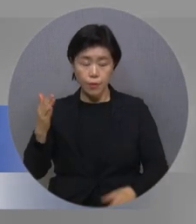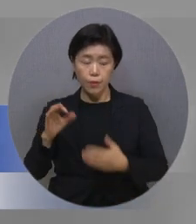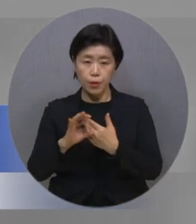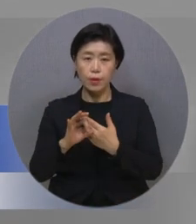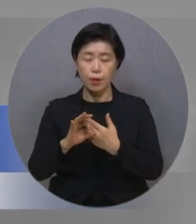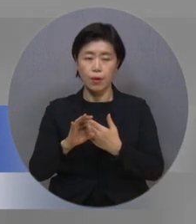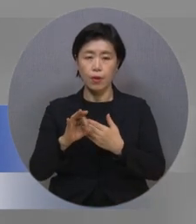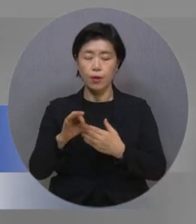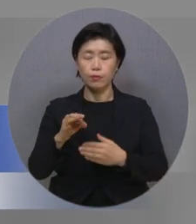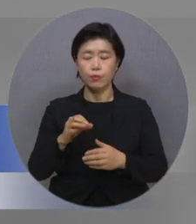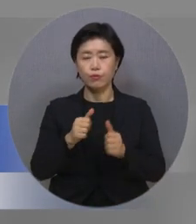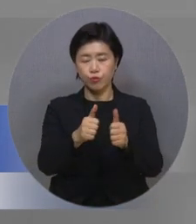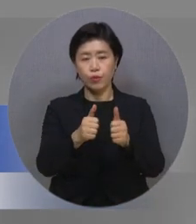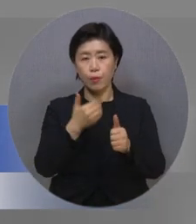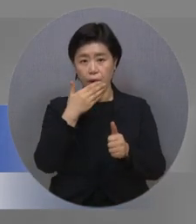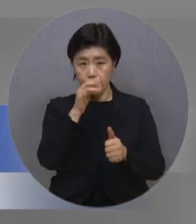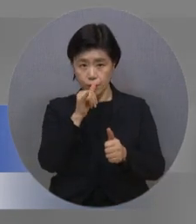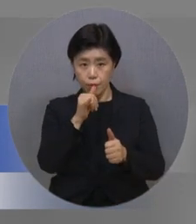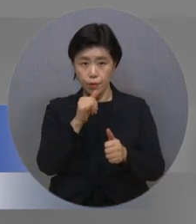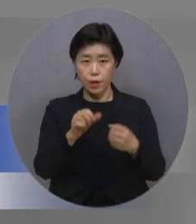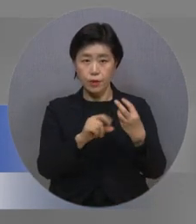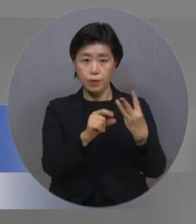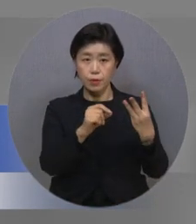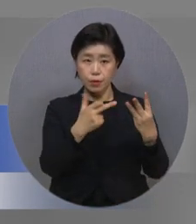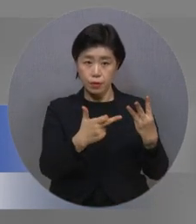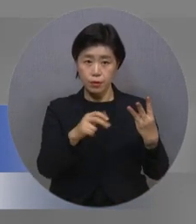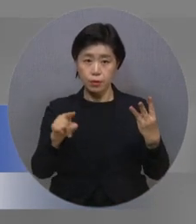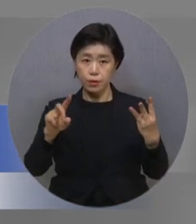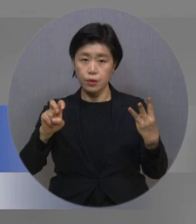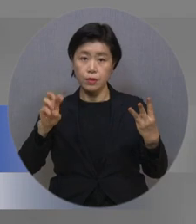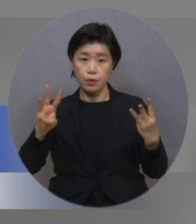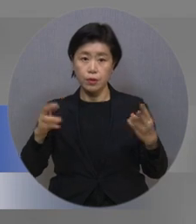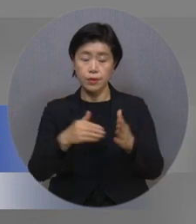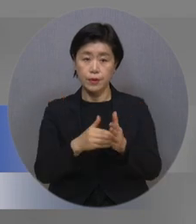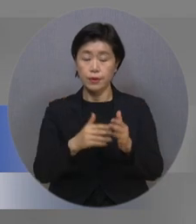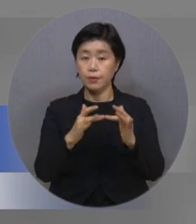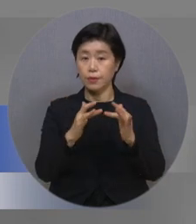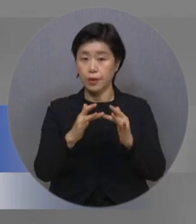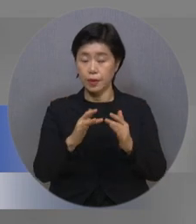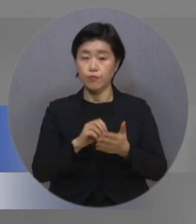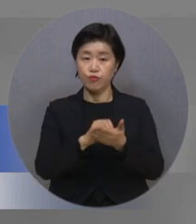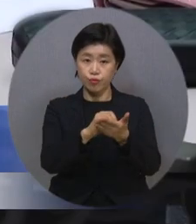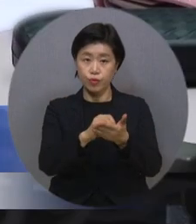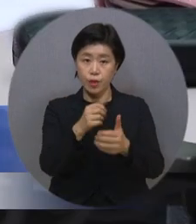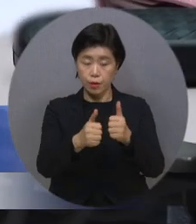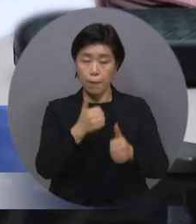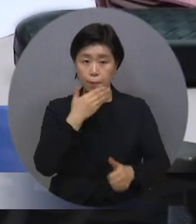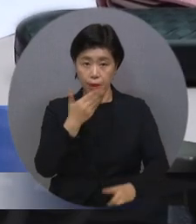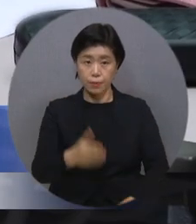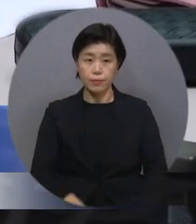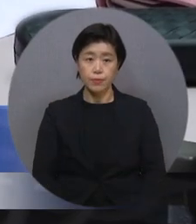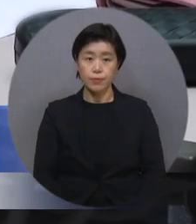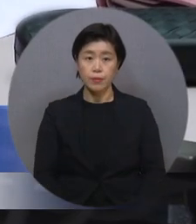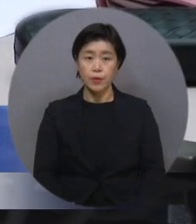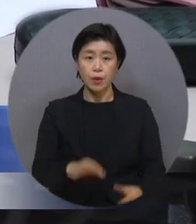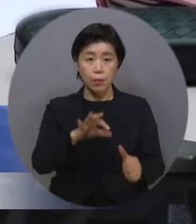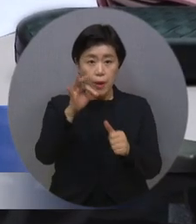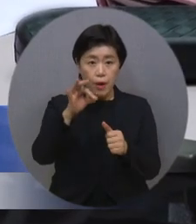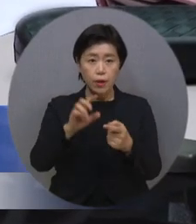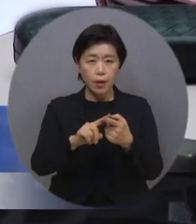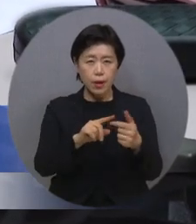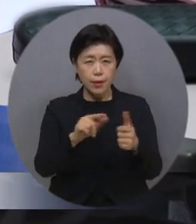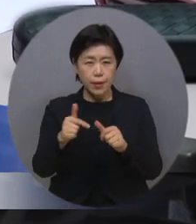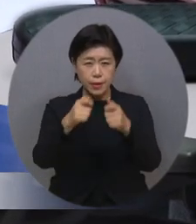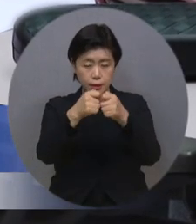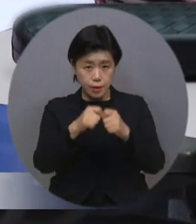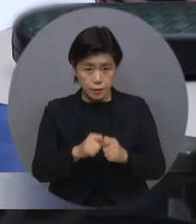있고 오는 3월 17일부터 23일까지 온라인으로 접수를 하면 됩니다 선발에 관한 세부 응시